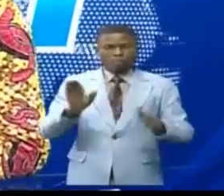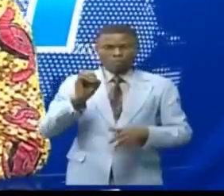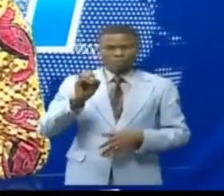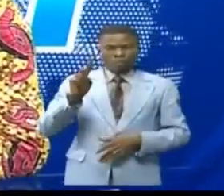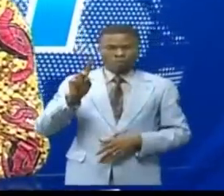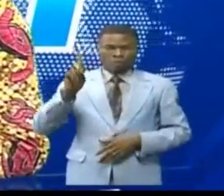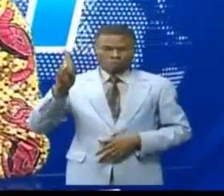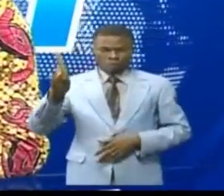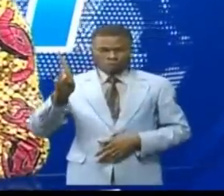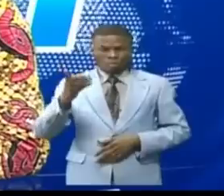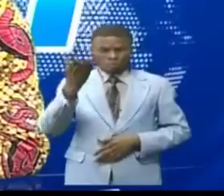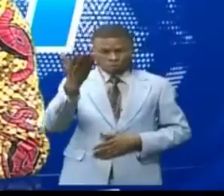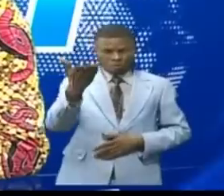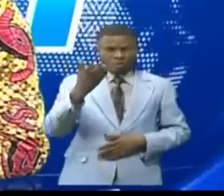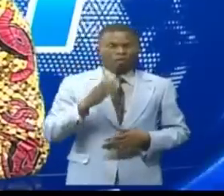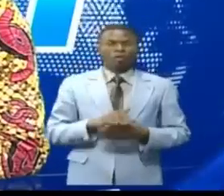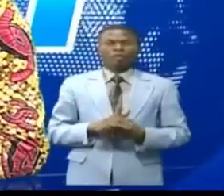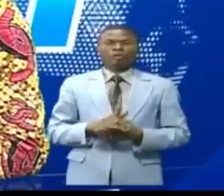l'OVD.